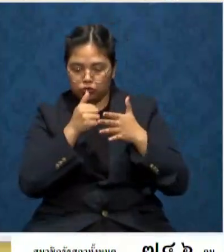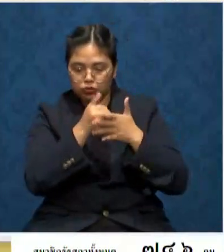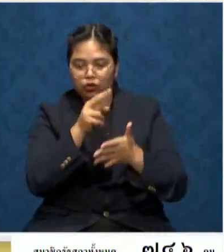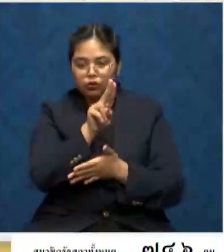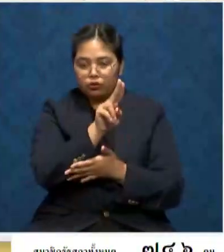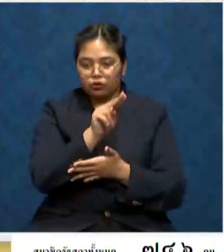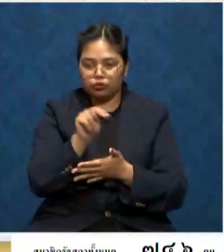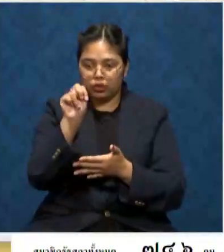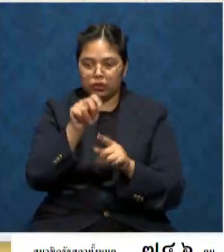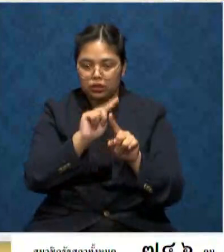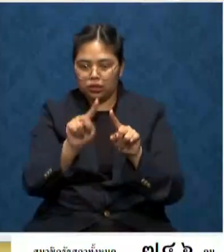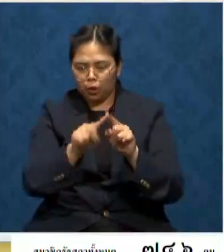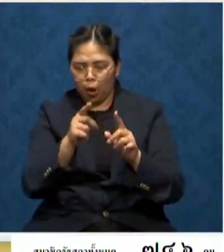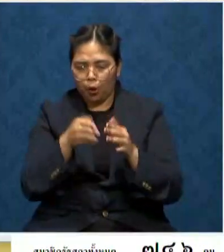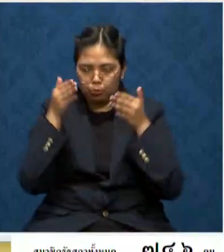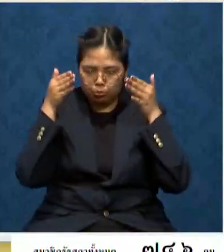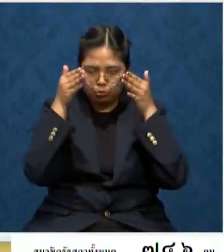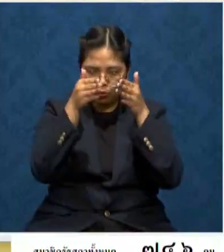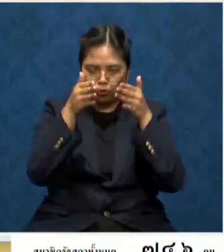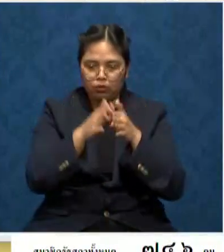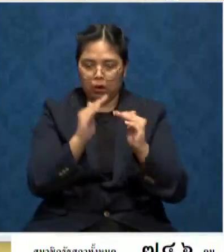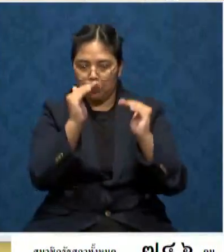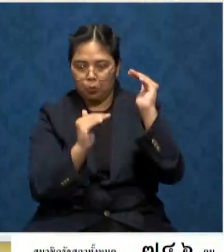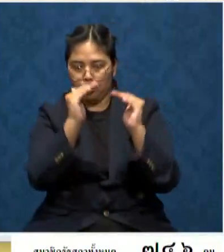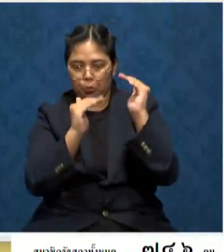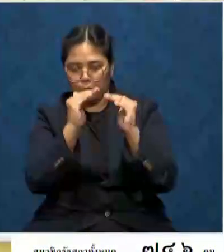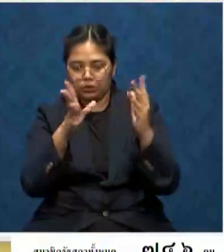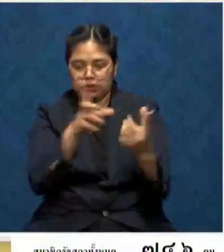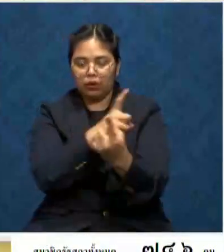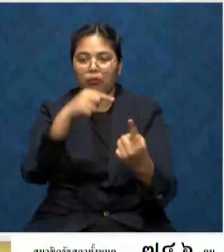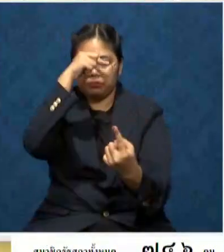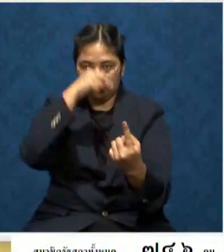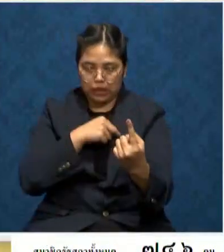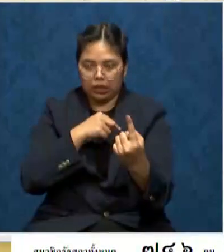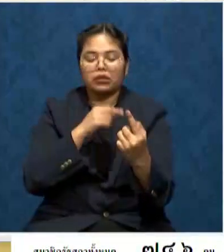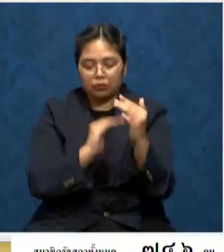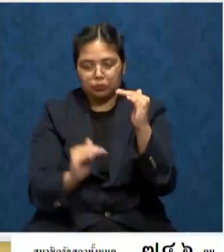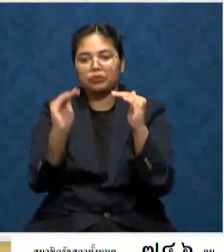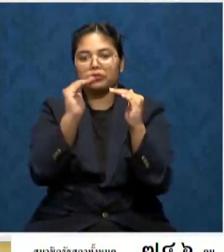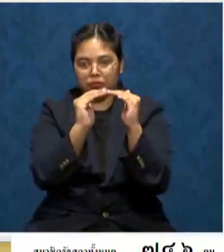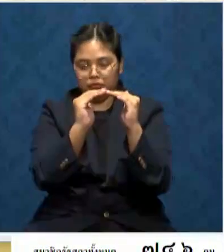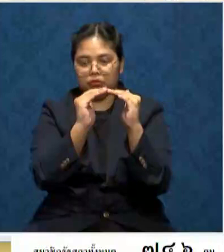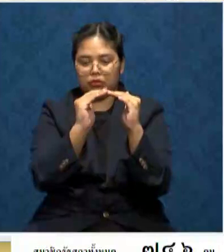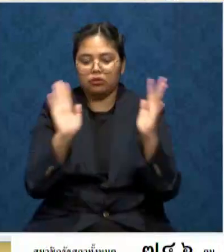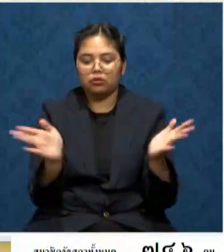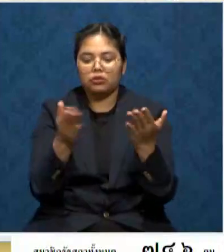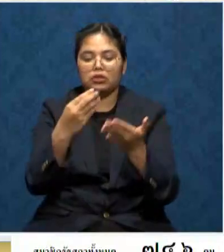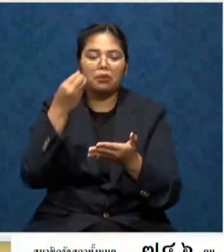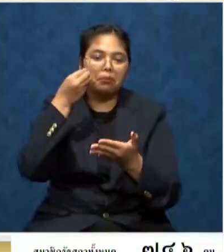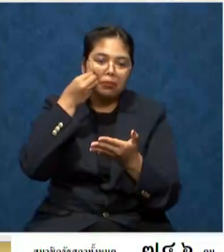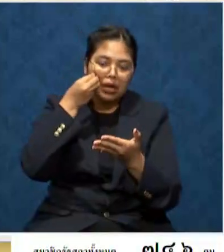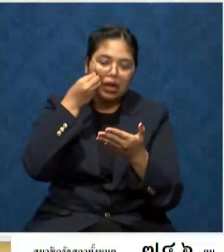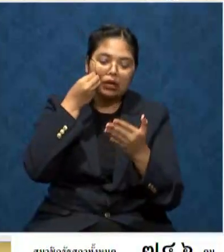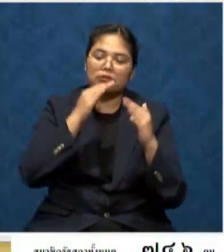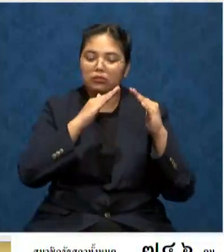ติรัฐบาลจะมุ่งลดความเดอมรั้นในสัคมไทยการส่งเสริมคามเป็อยู่ที่ดีสำหรบทุกคน